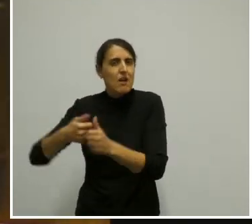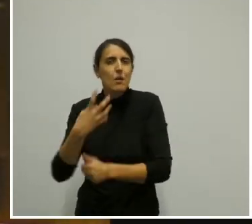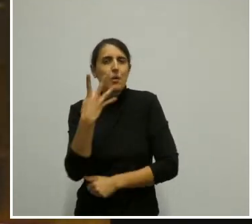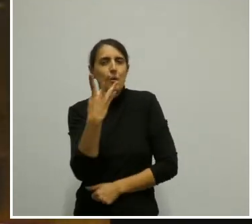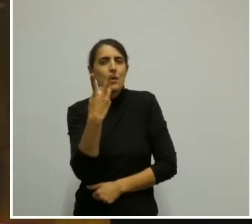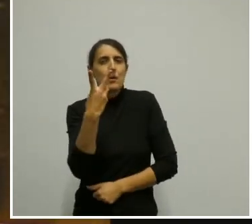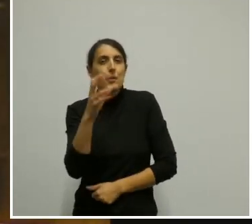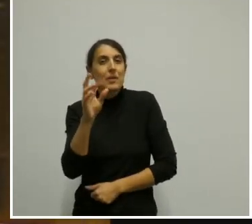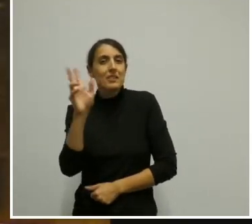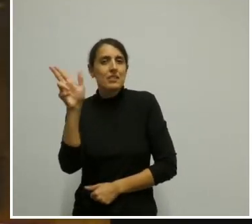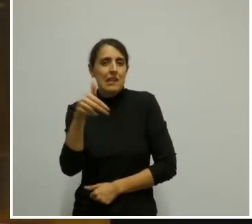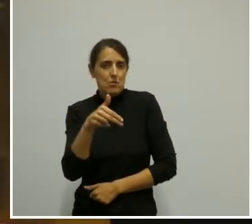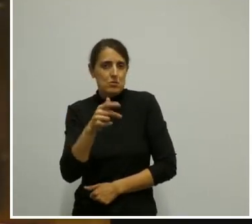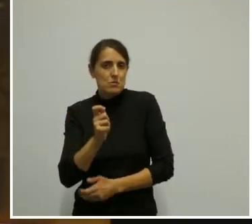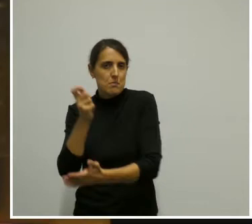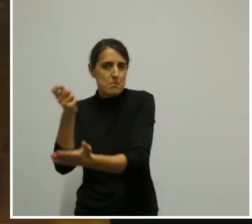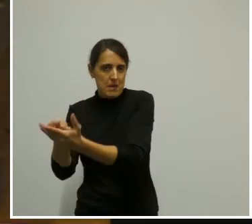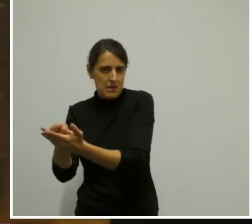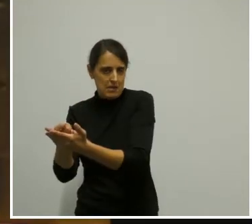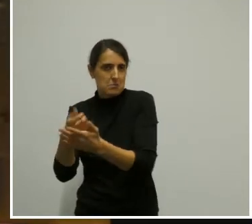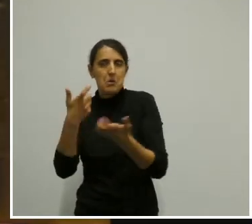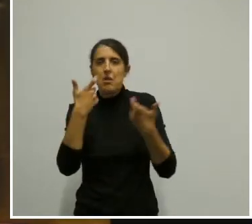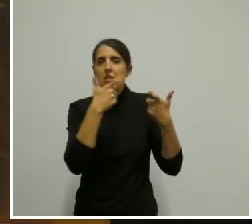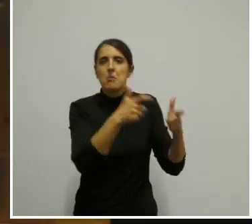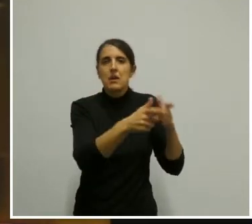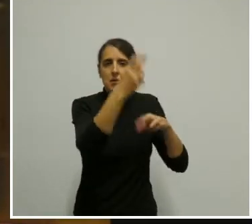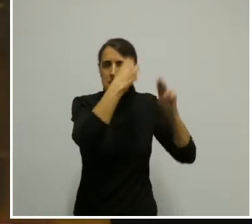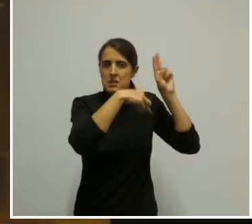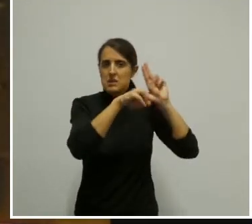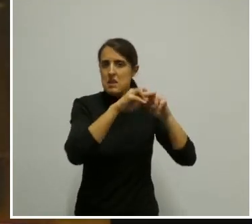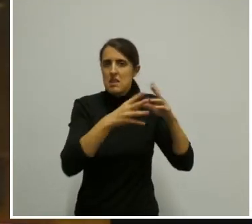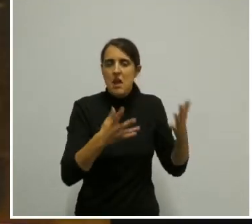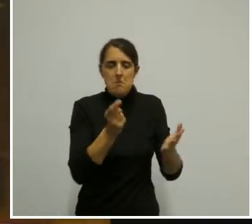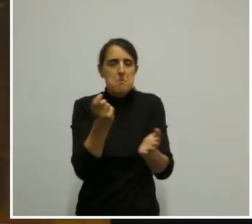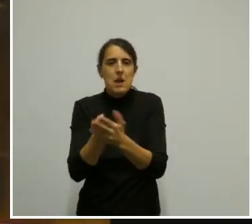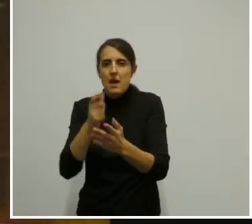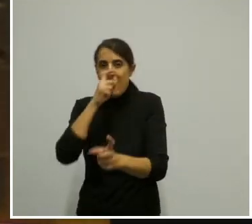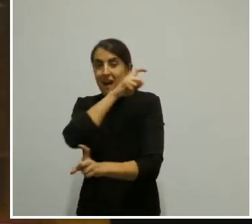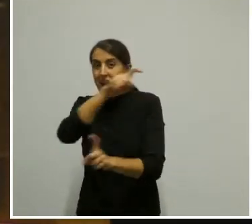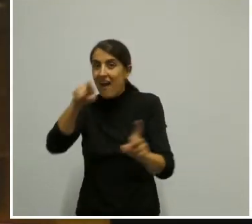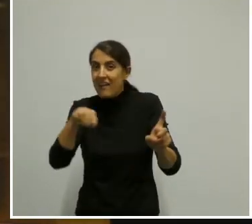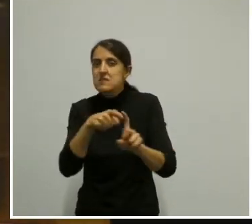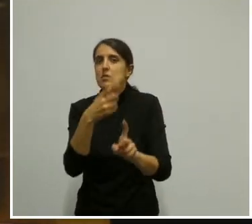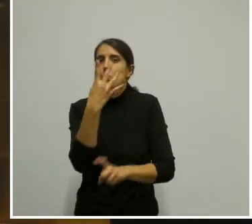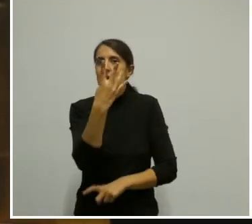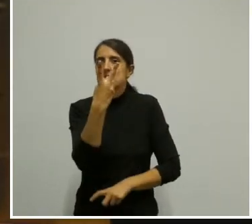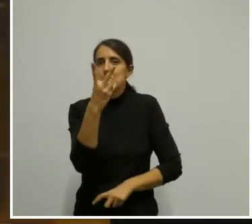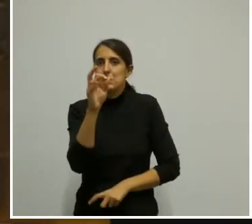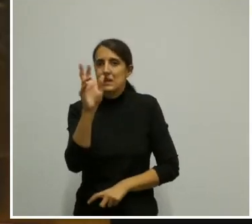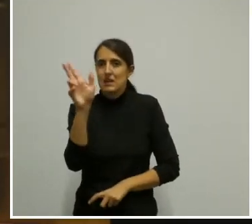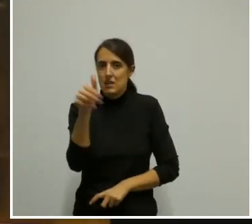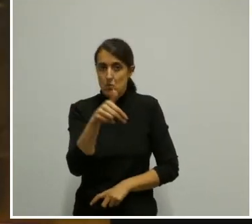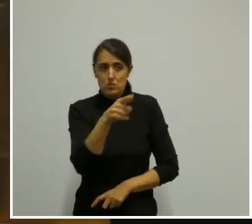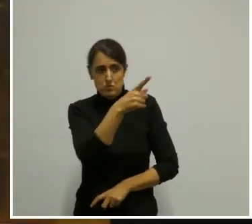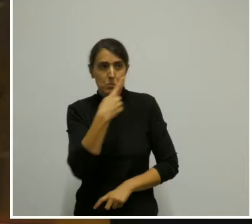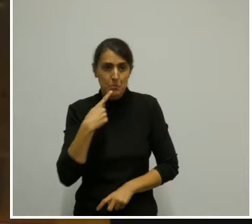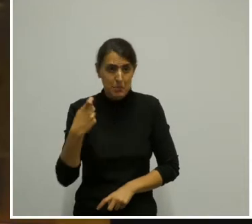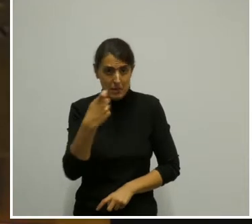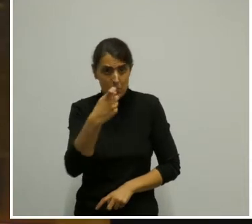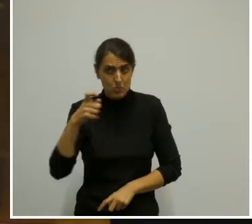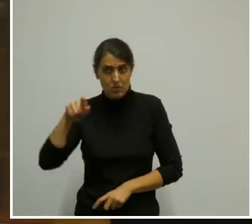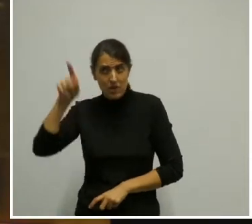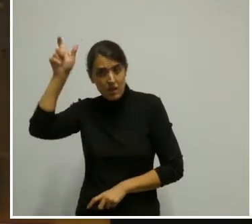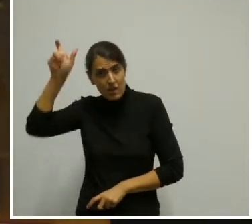com que ho fa el departament, però vaja, està per aquí, 400 euros anuals. I això pots preguntar a la direcció del